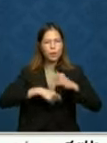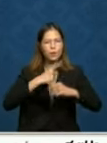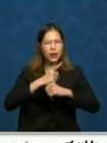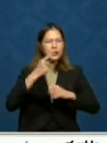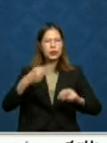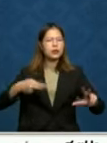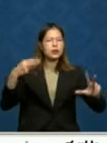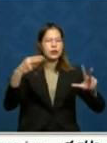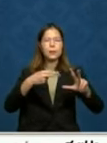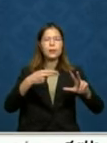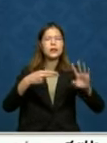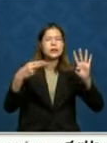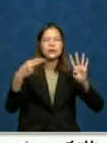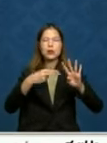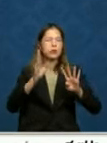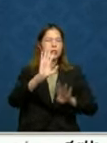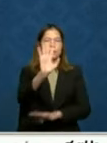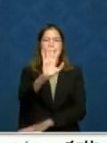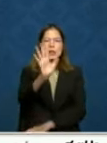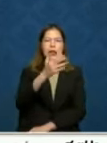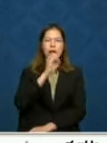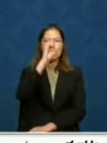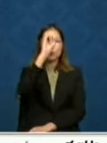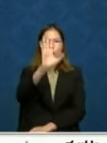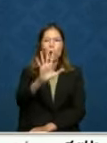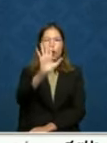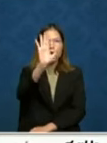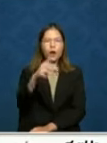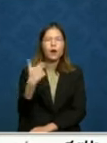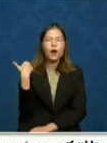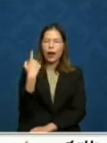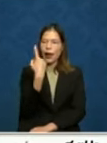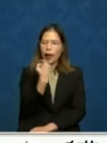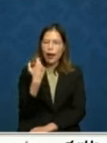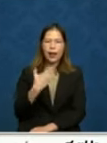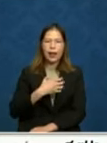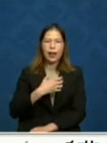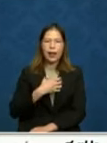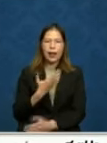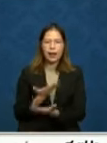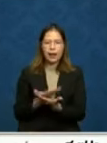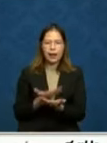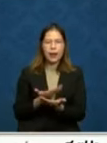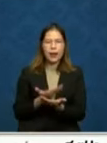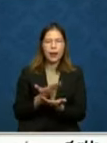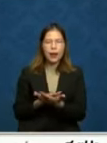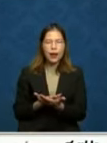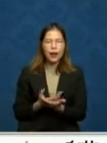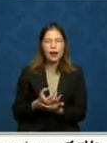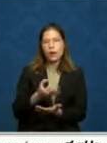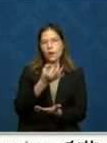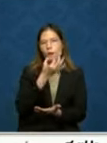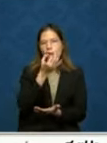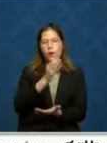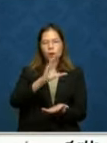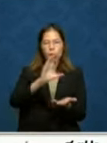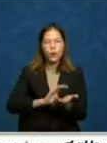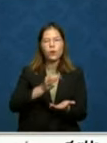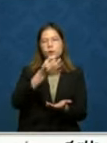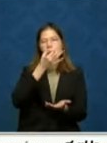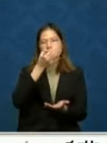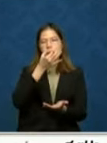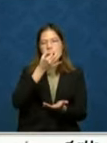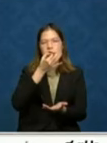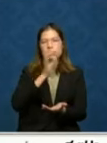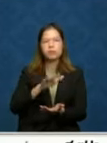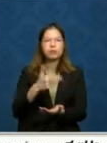ม่ใช่แต่อยากกราบเรียนว่าวันนี้ถ้าใครอยากได้เบี้ยกองทุนเลี้ยงชีพไม่ใช่เงินบำนาญ น